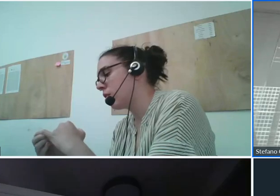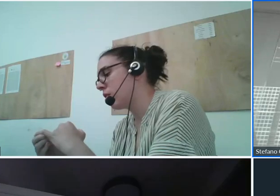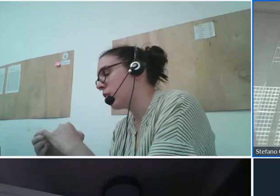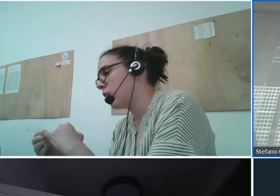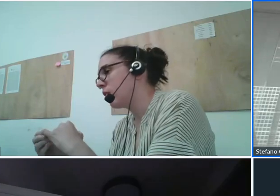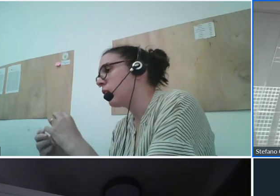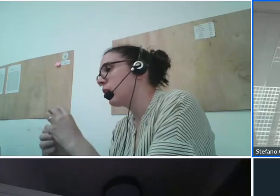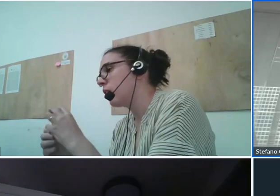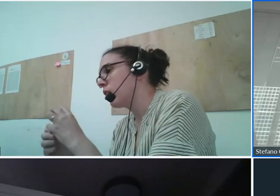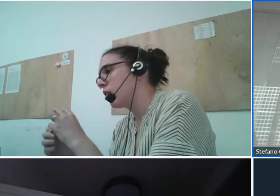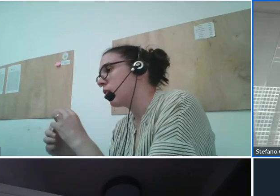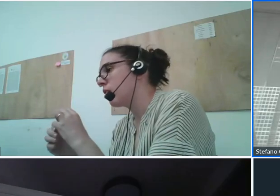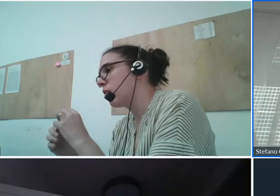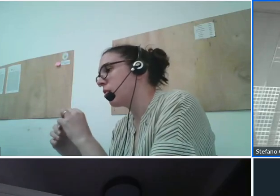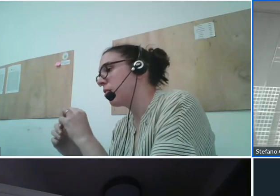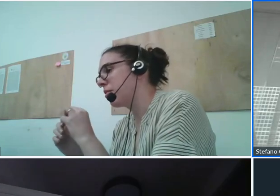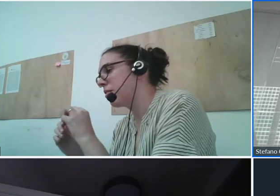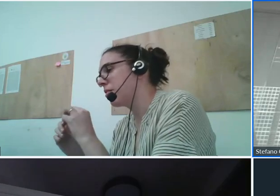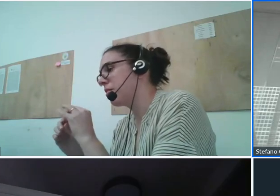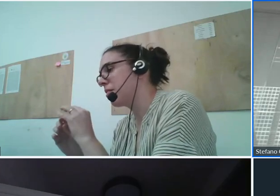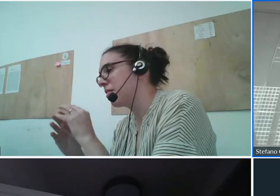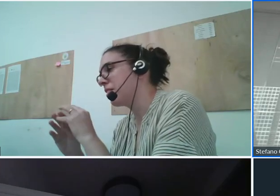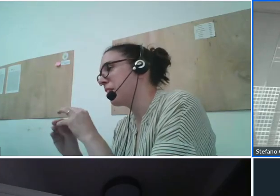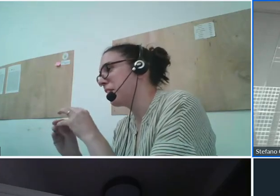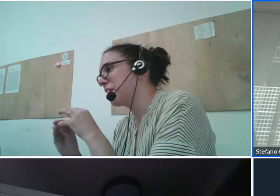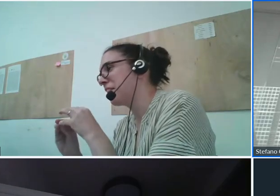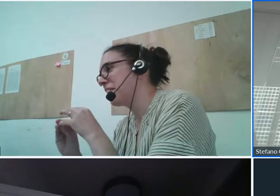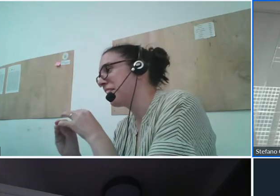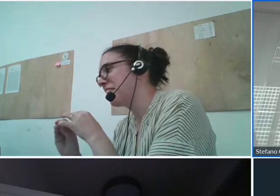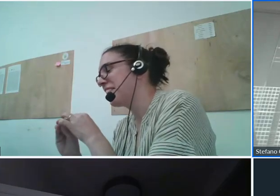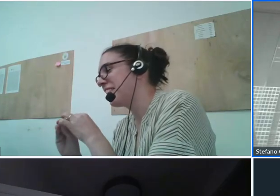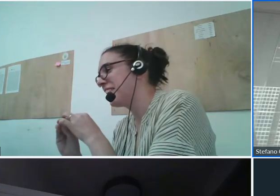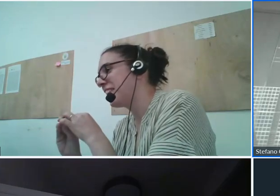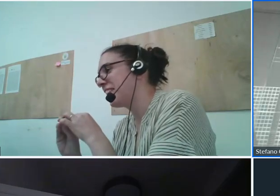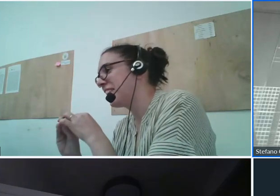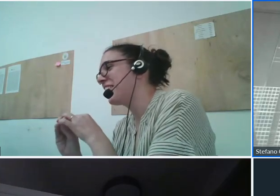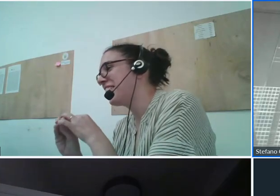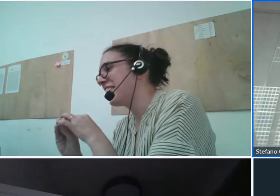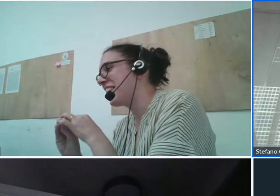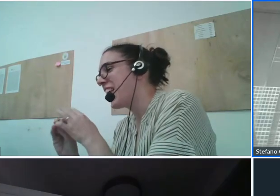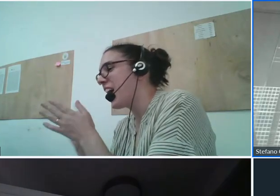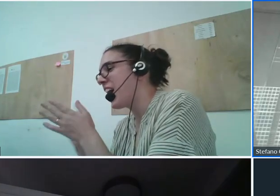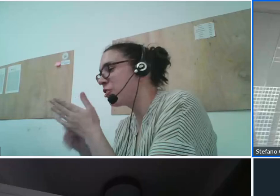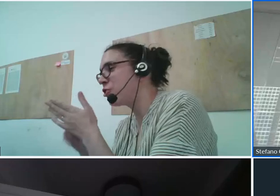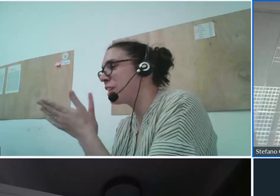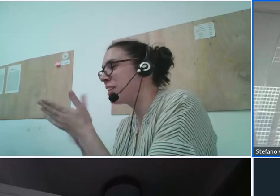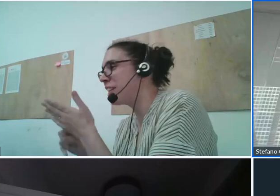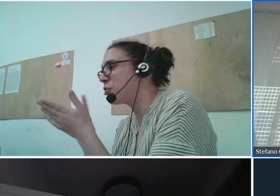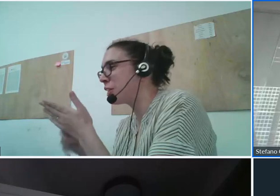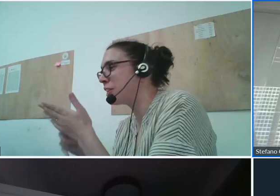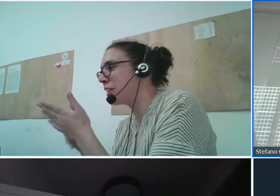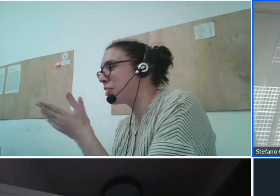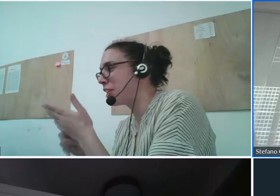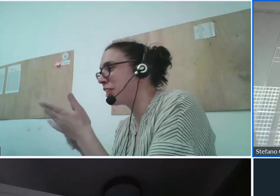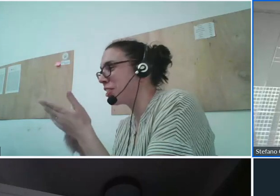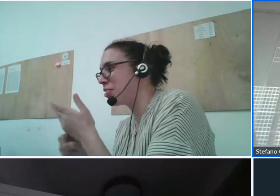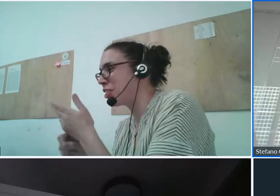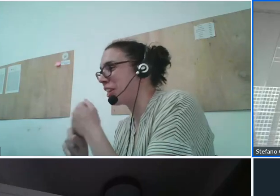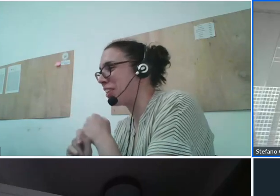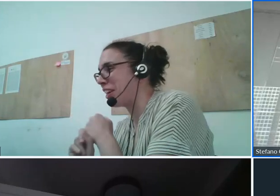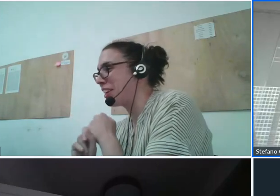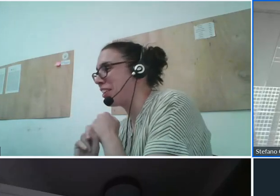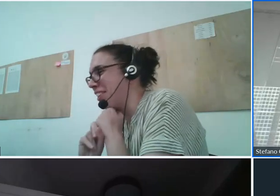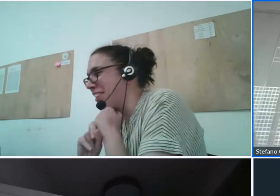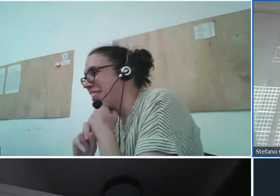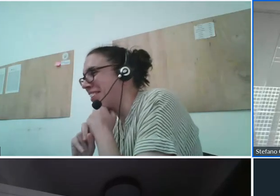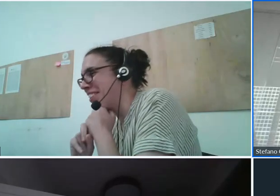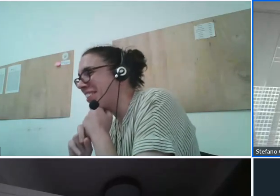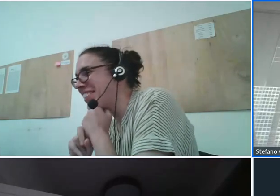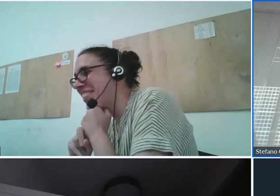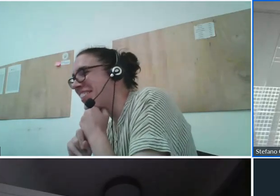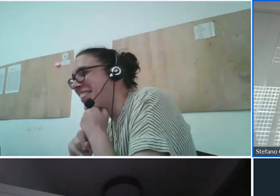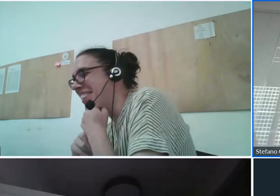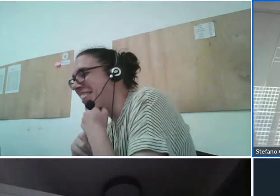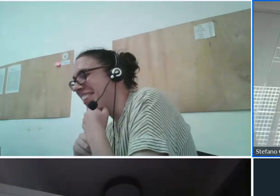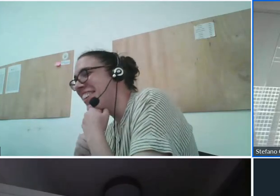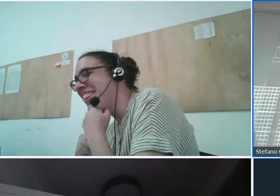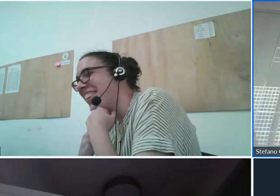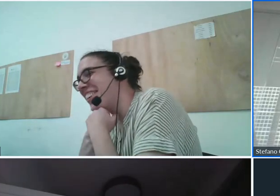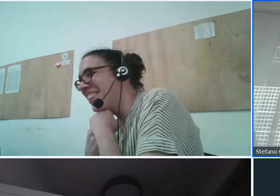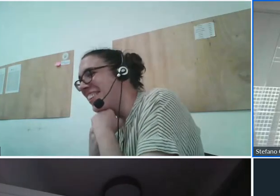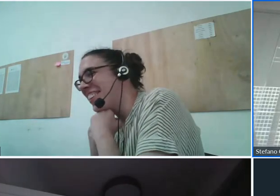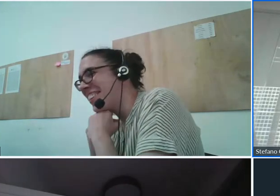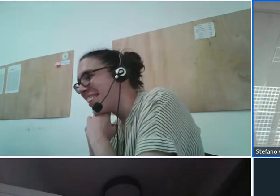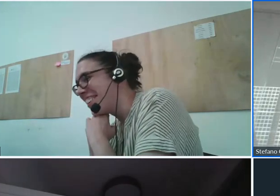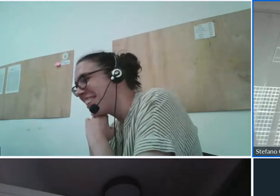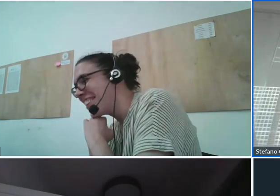e vedere tutti i titoli di coda che solo i cinefili accetta, guardano, accetta, cioè, voglio